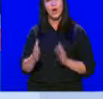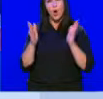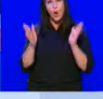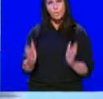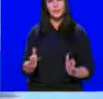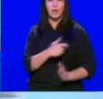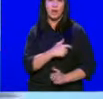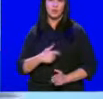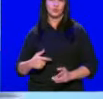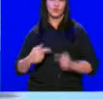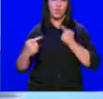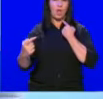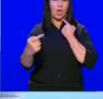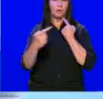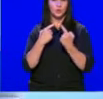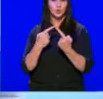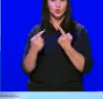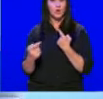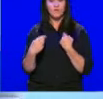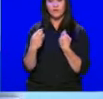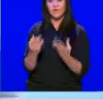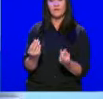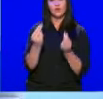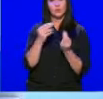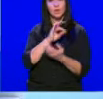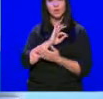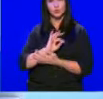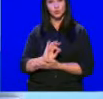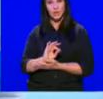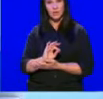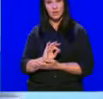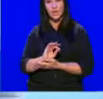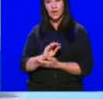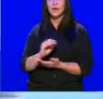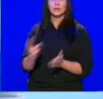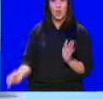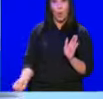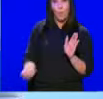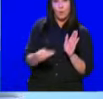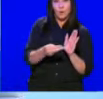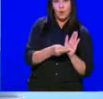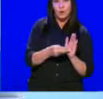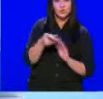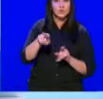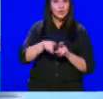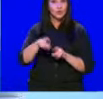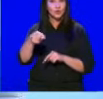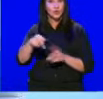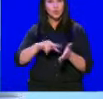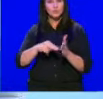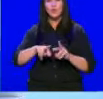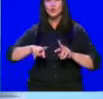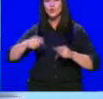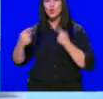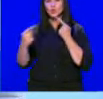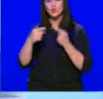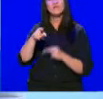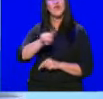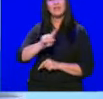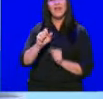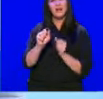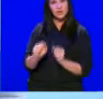условия национални дава добри резултати, да го приложите същия този модел в други условия, това не ви гарантира,